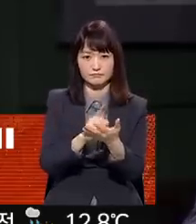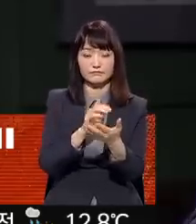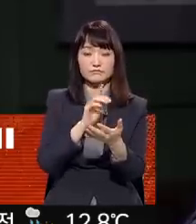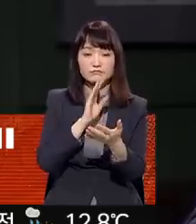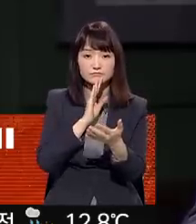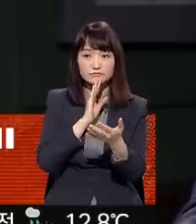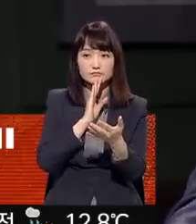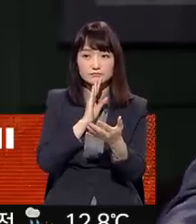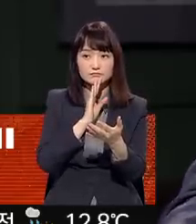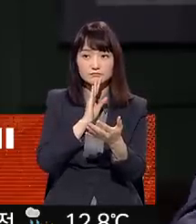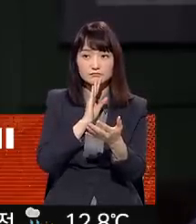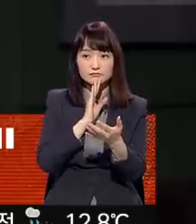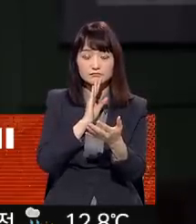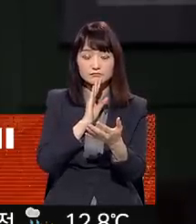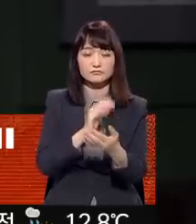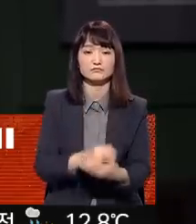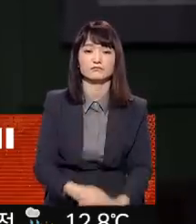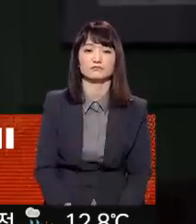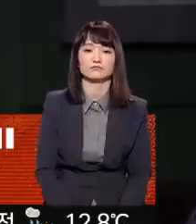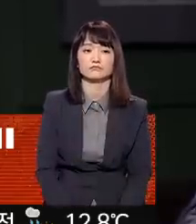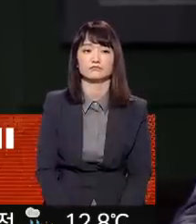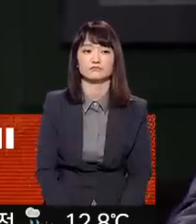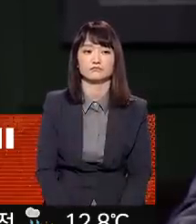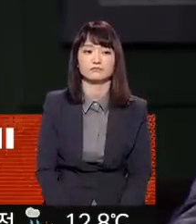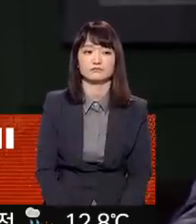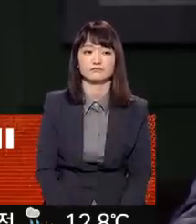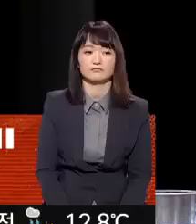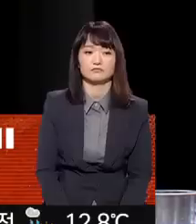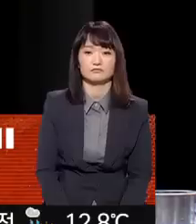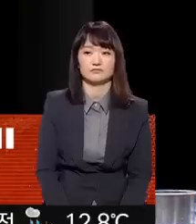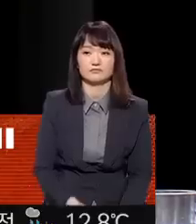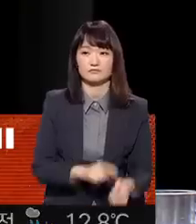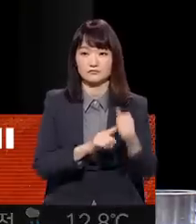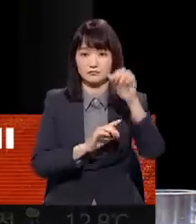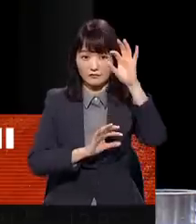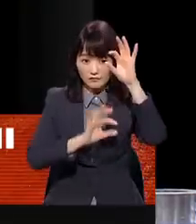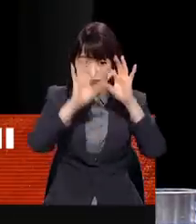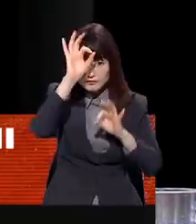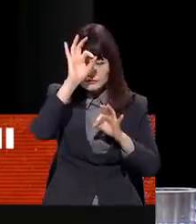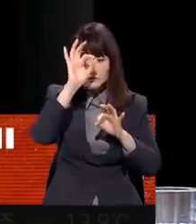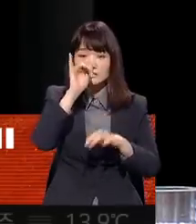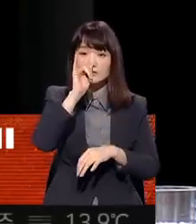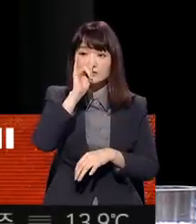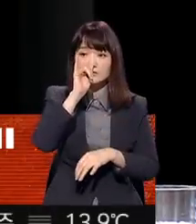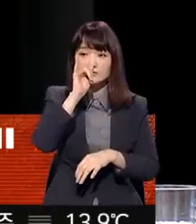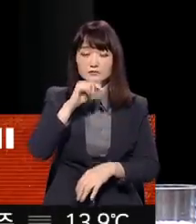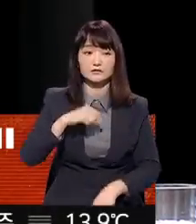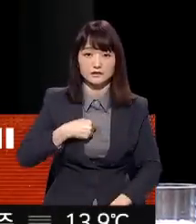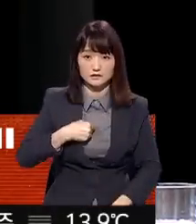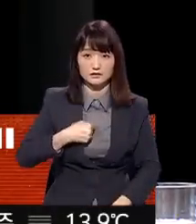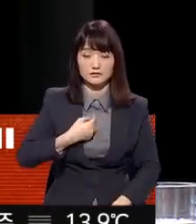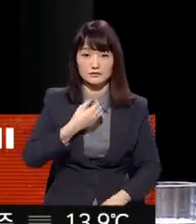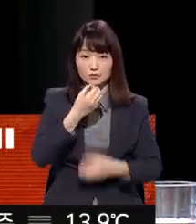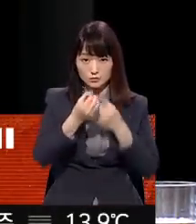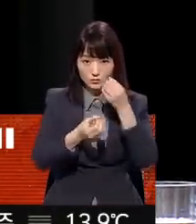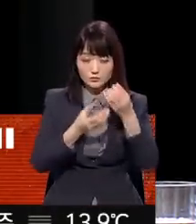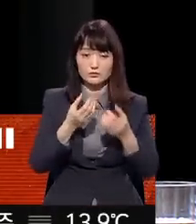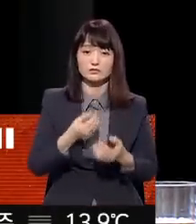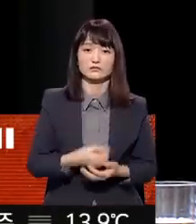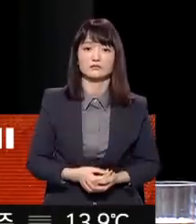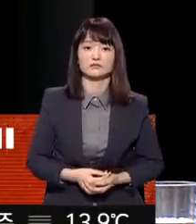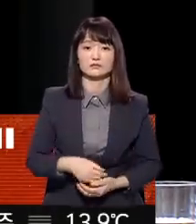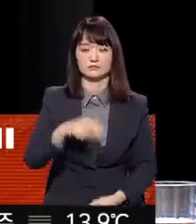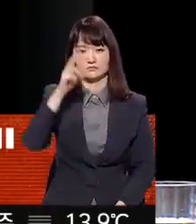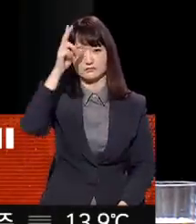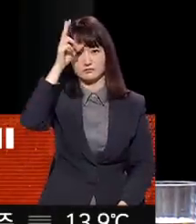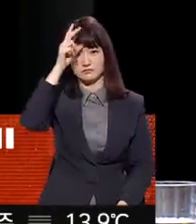점을 말씀드리고 싶다. 뭐 이런 얘기를 했답니다. 실수가 있었다고 말은 하네요. 자기 입으로도. 자 그런데 이제